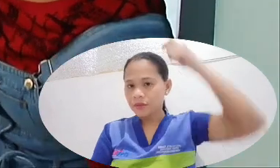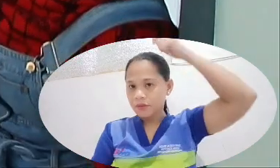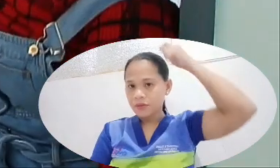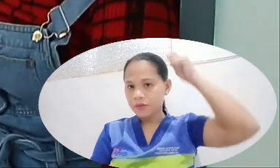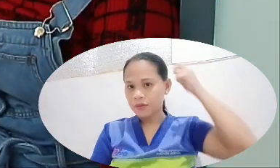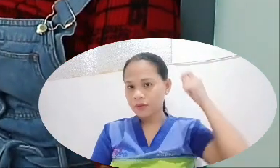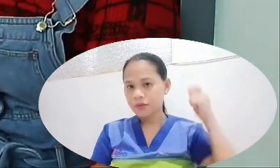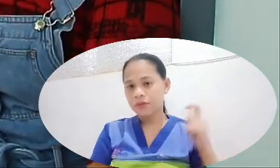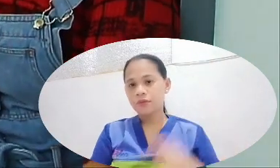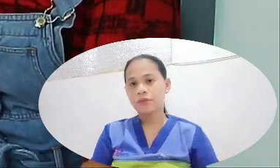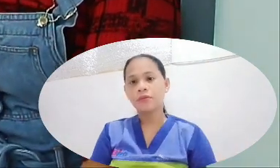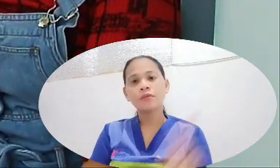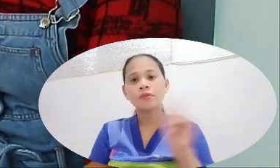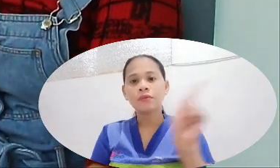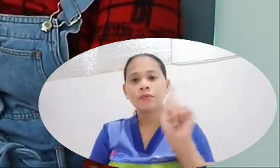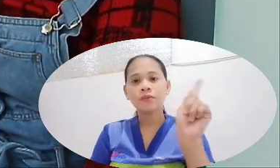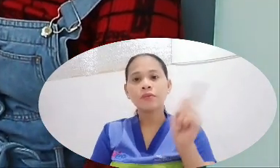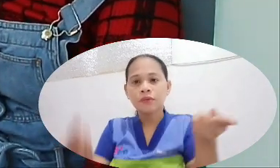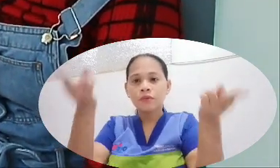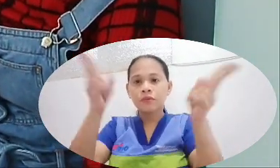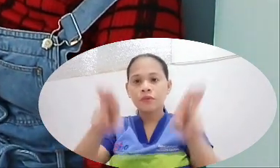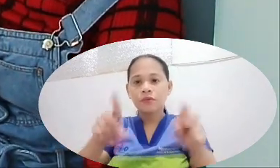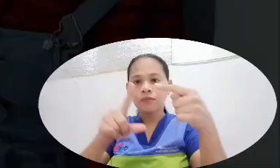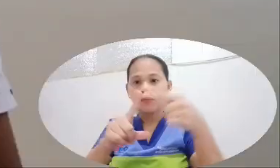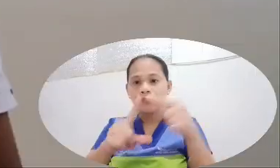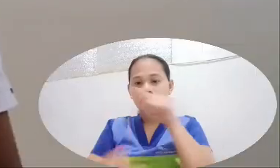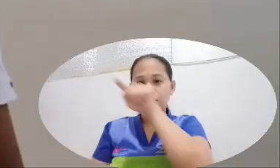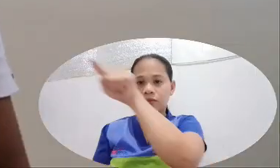Tenten? Anong nangyari sa'yo?